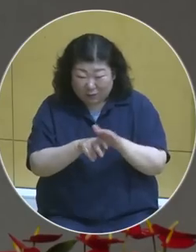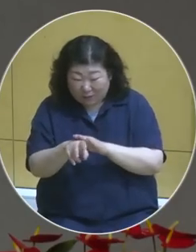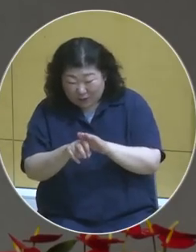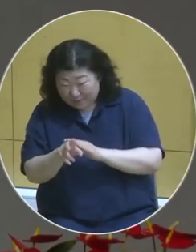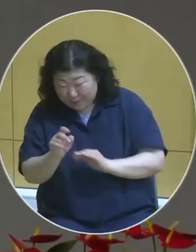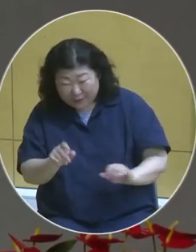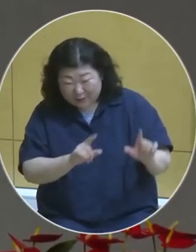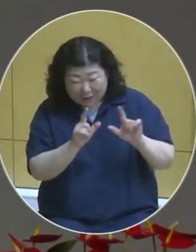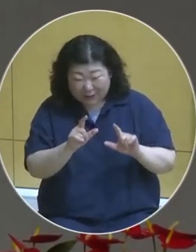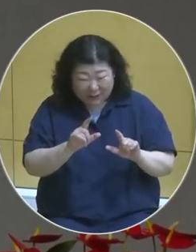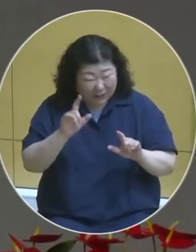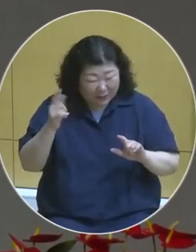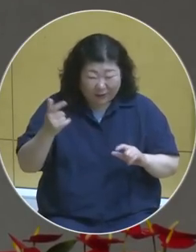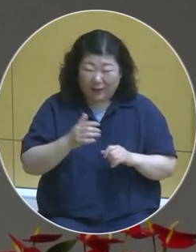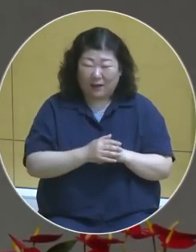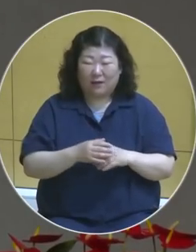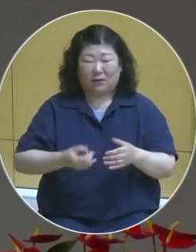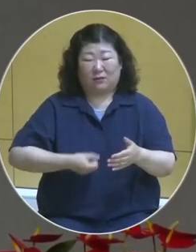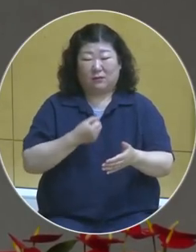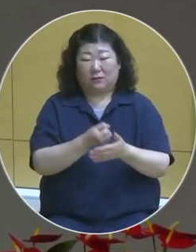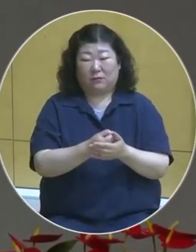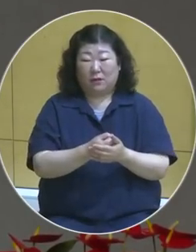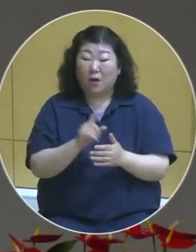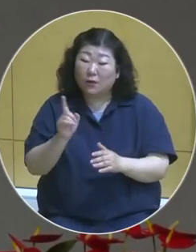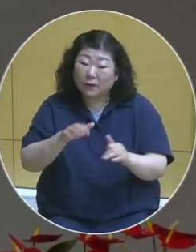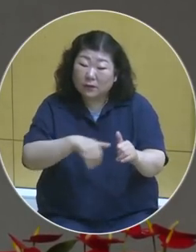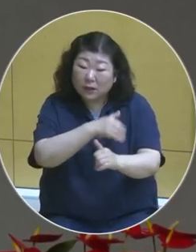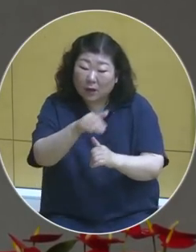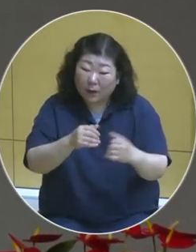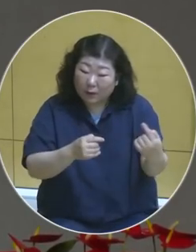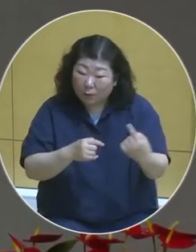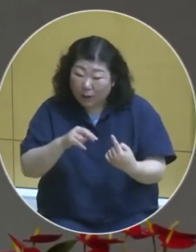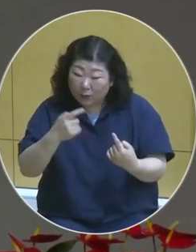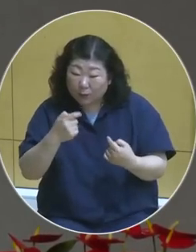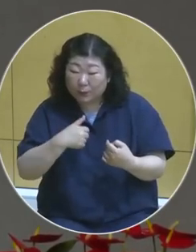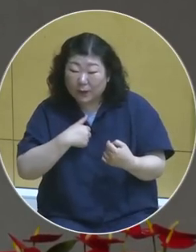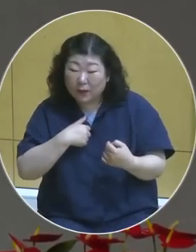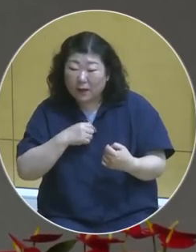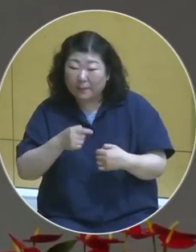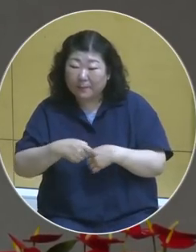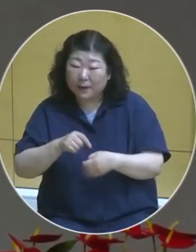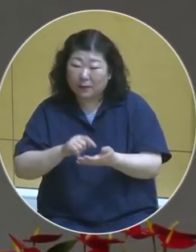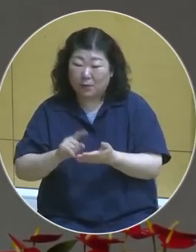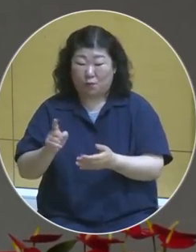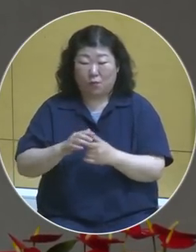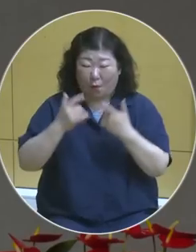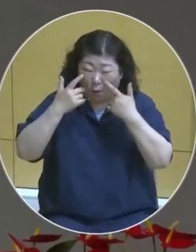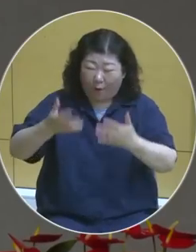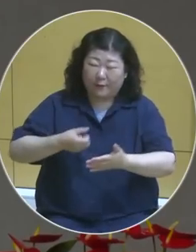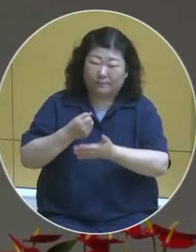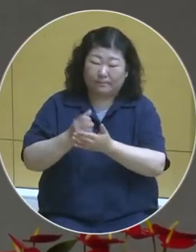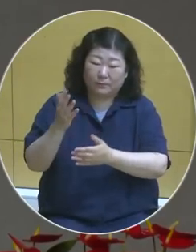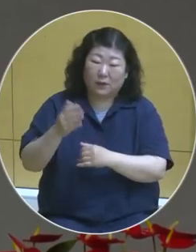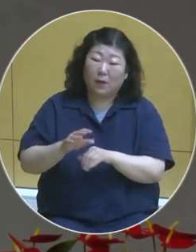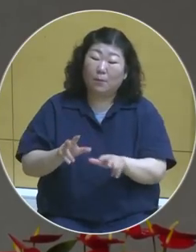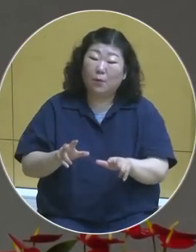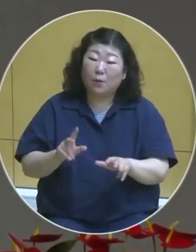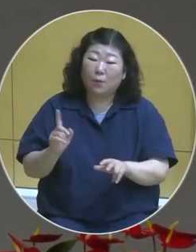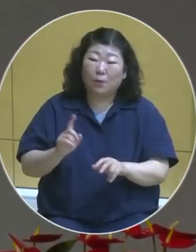마음은 이제 결정했습니다. 내가 어떤 상황 속에 있다 할지라도 어떤 환경 속에서도 내 마음이 확정되었습니다. 이제는